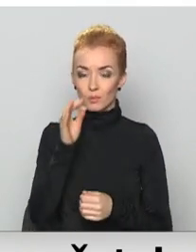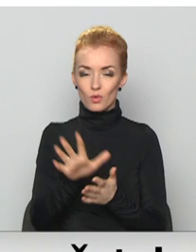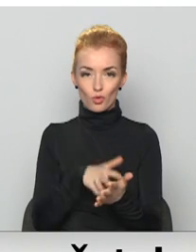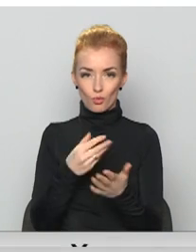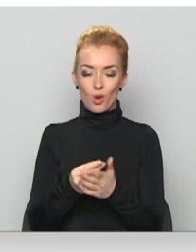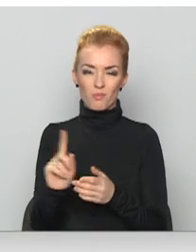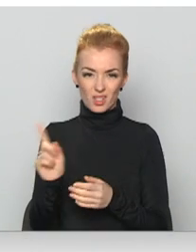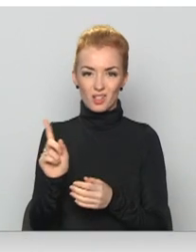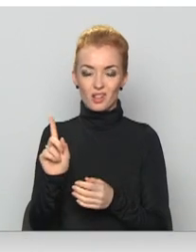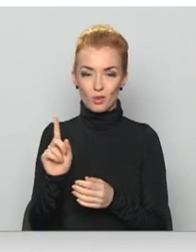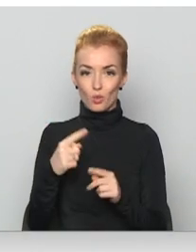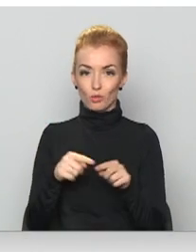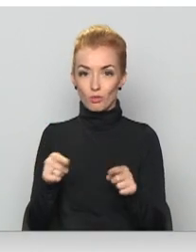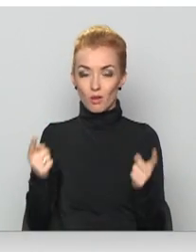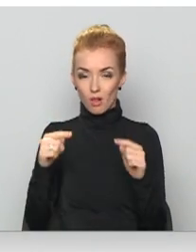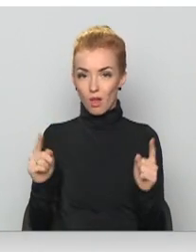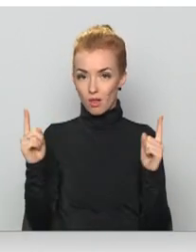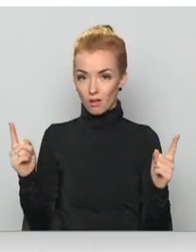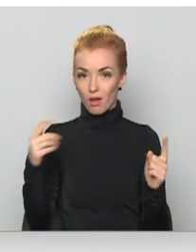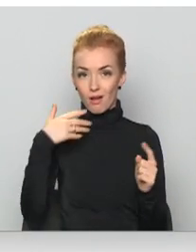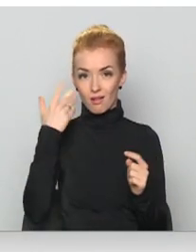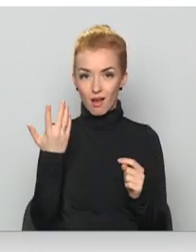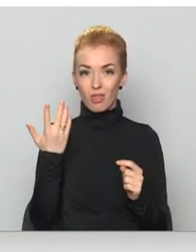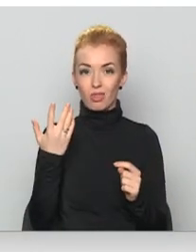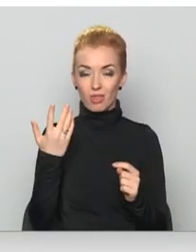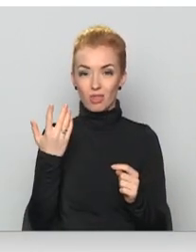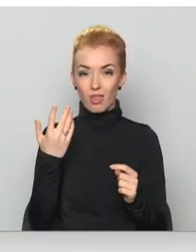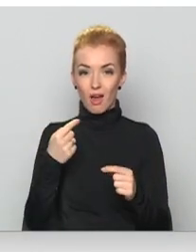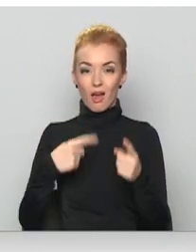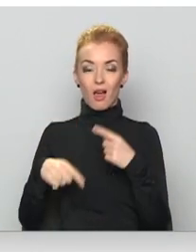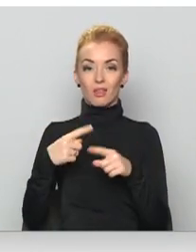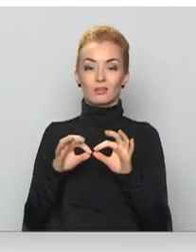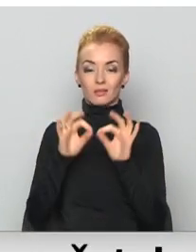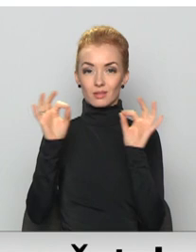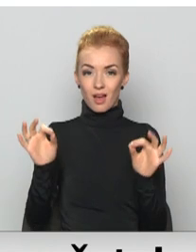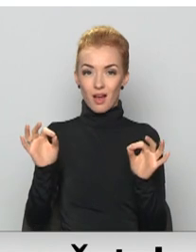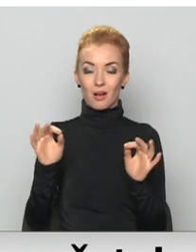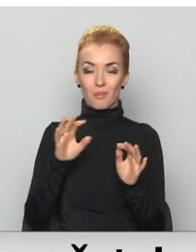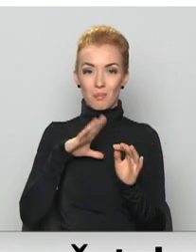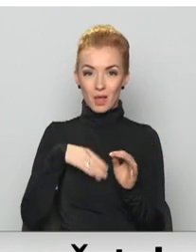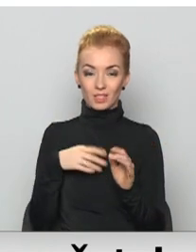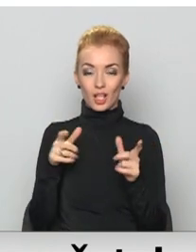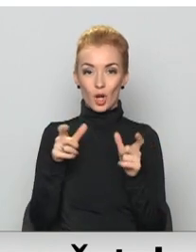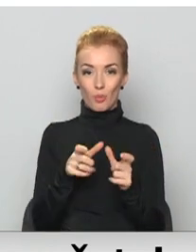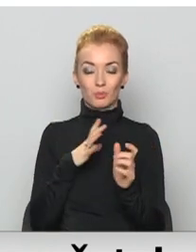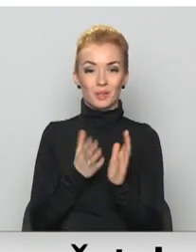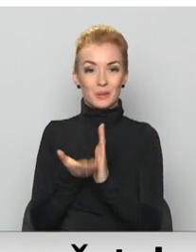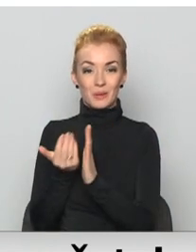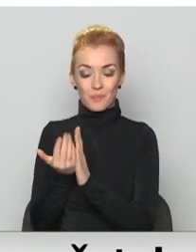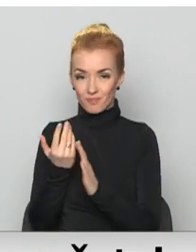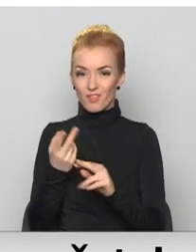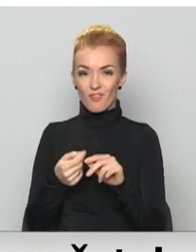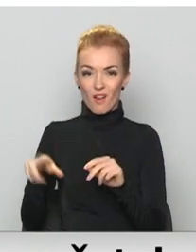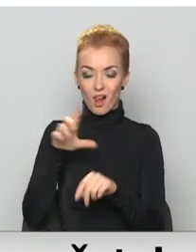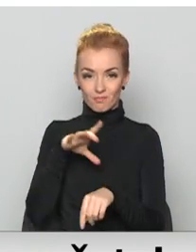ir, un šajā laikā, kad atkal pēc, teiksim, tā atsākšanās, kad bija ierobežojumi, arvien vairāk tiek konstatēta